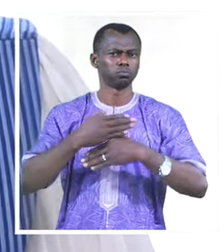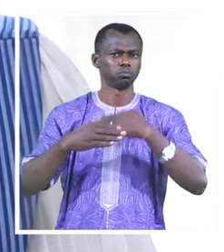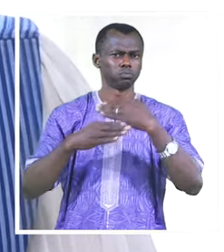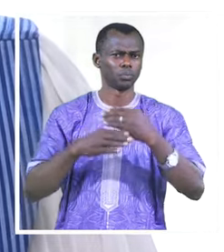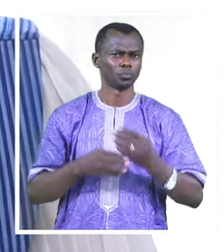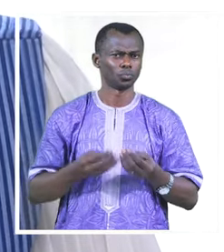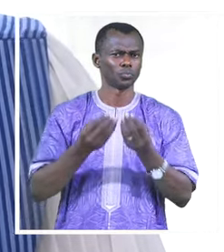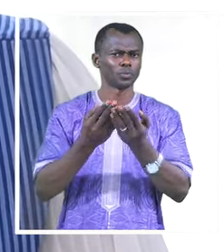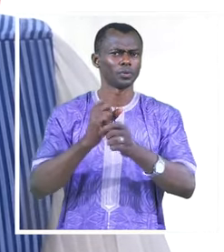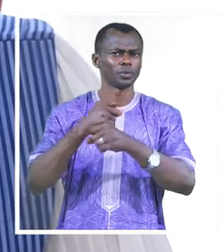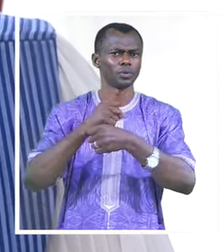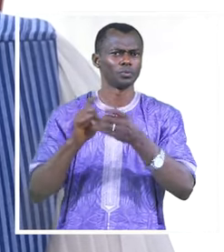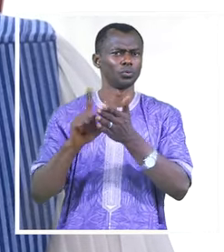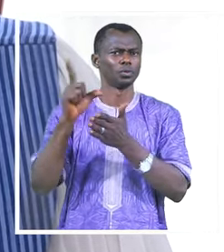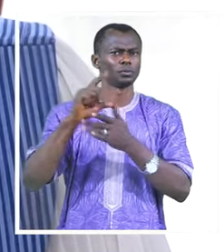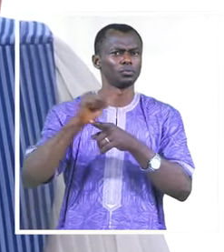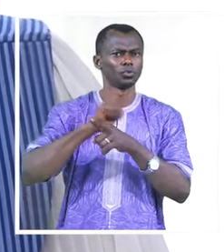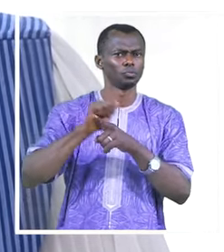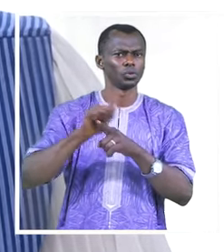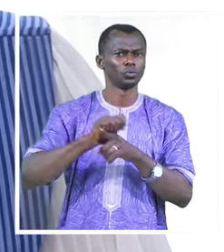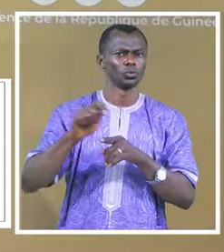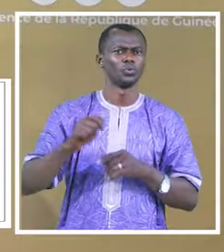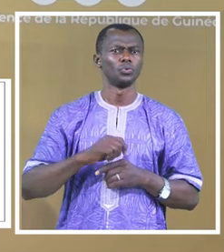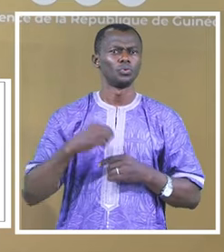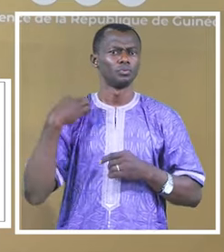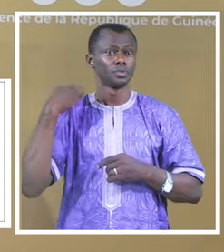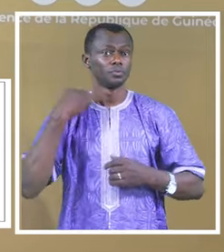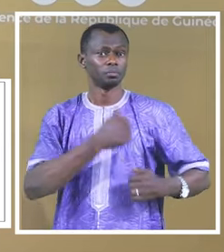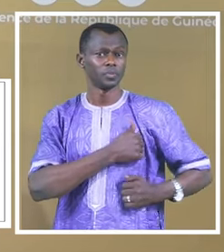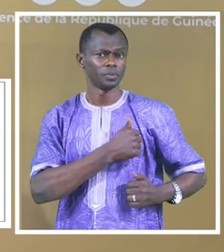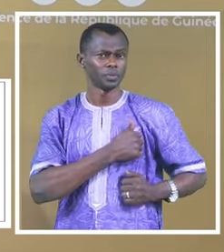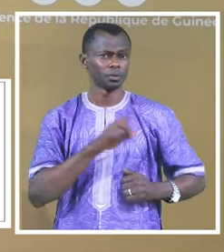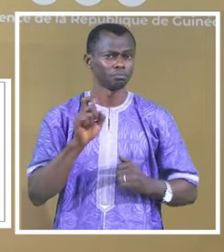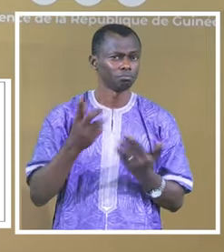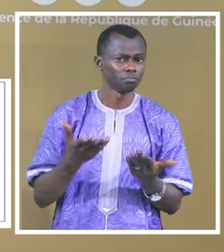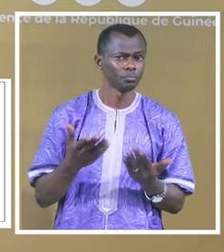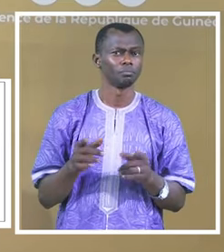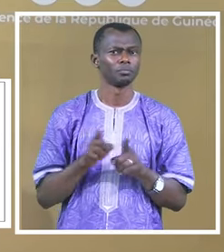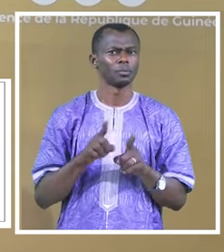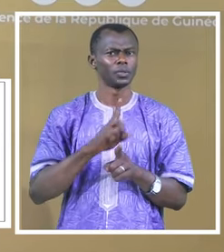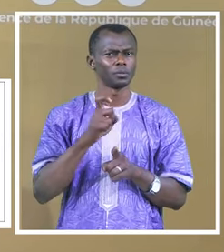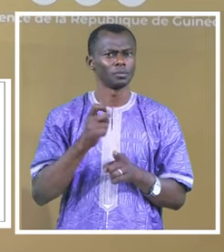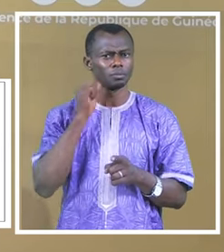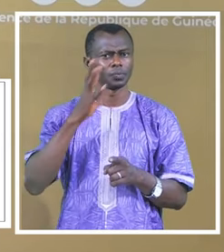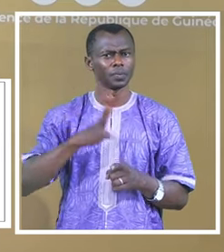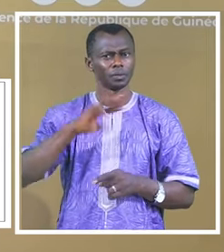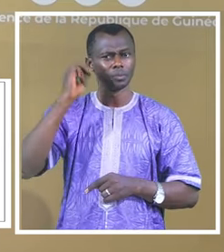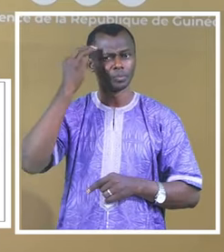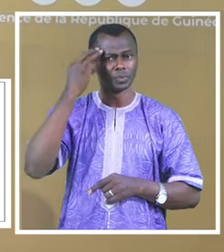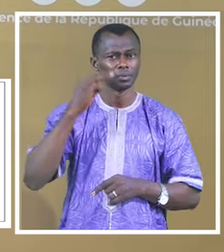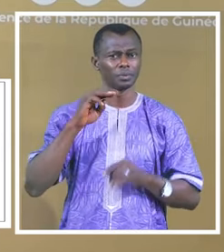à Madame la ministre de l'Enseignement supérieur, de la Recherche scientifique et de l'Innovation pour une école d'enseignement